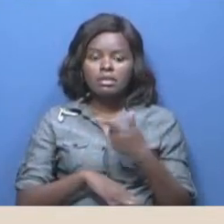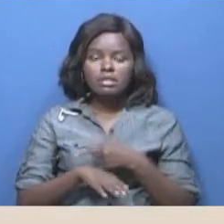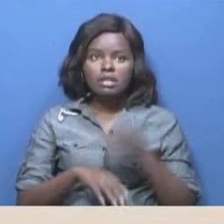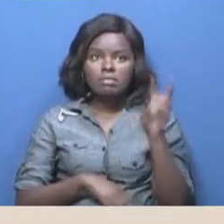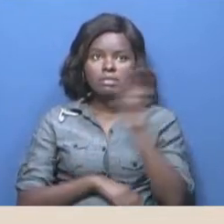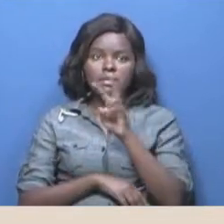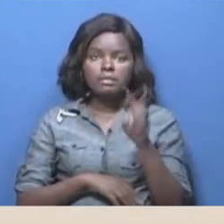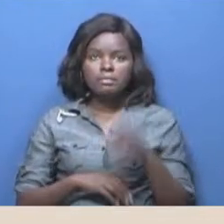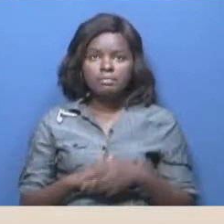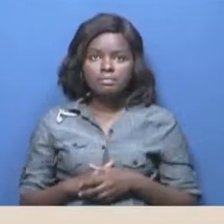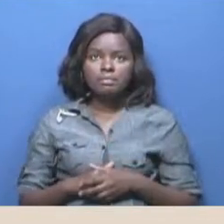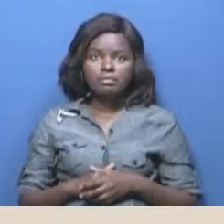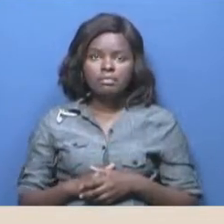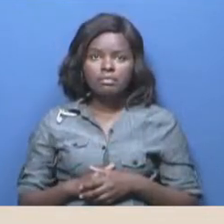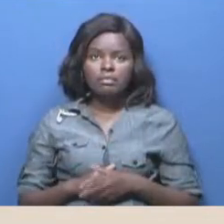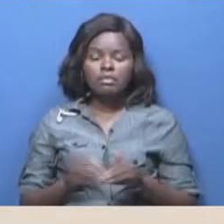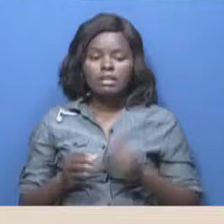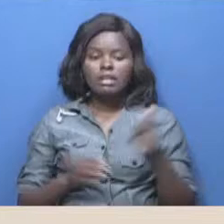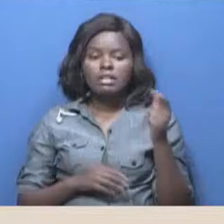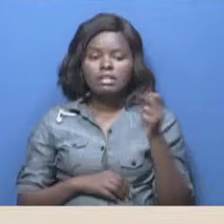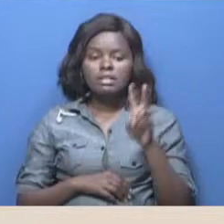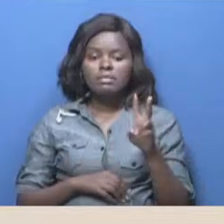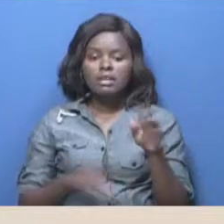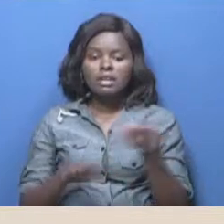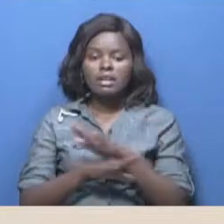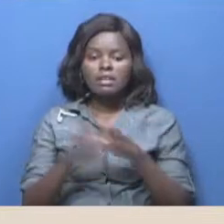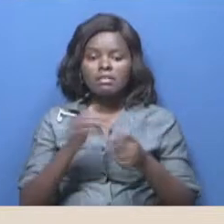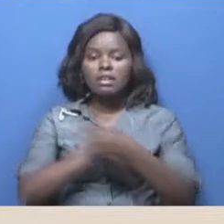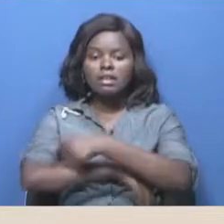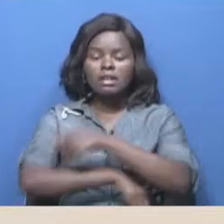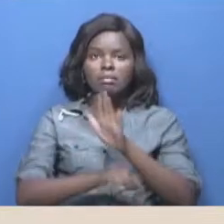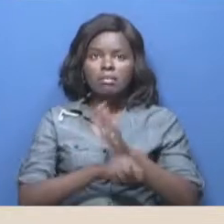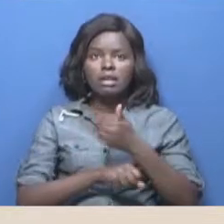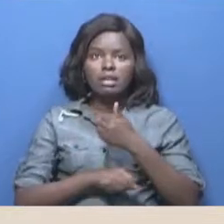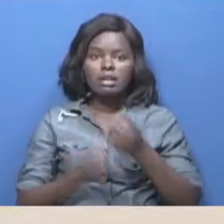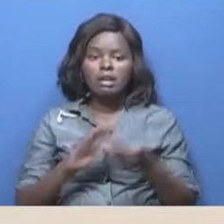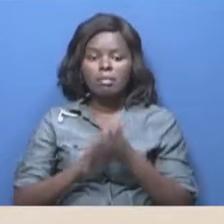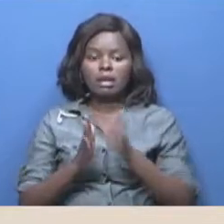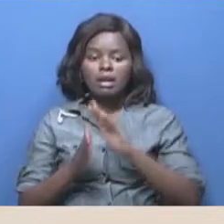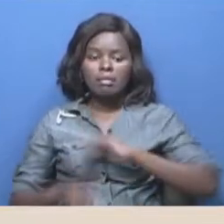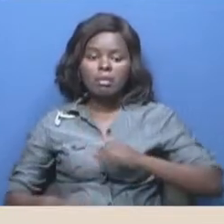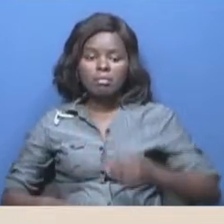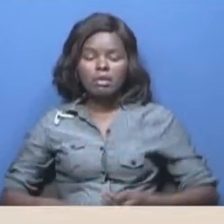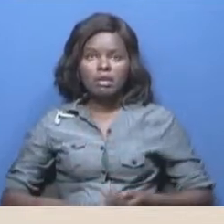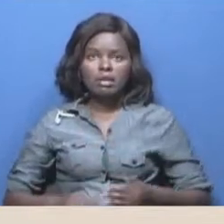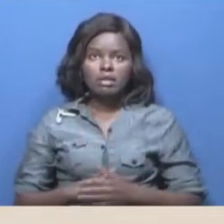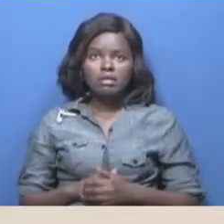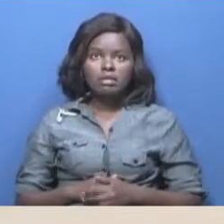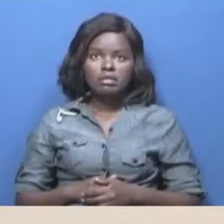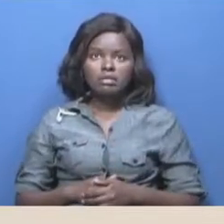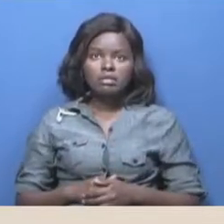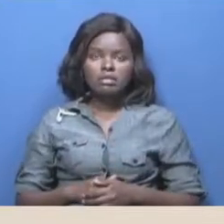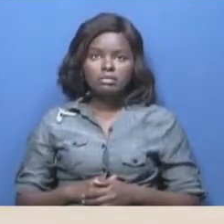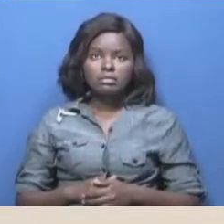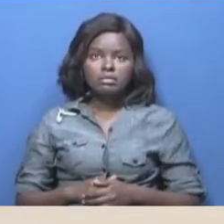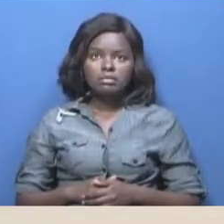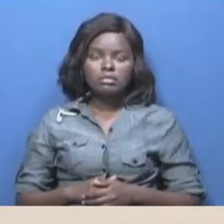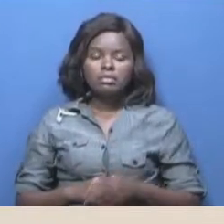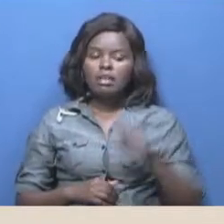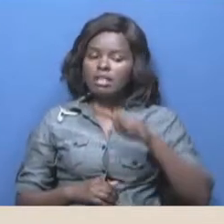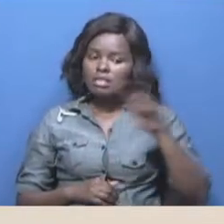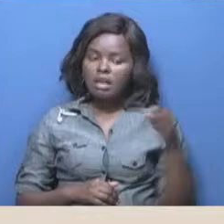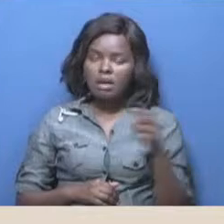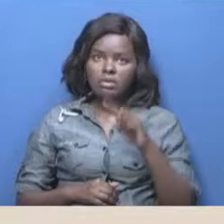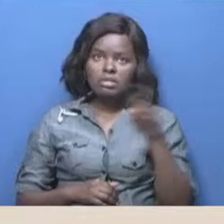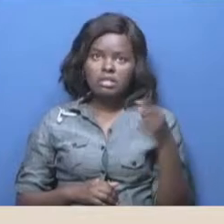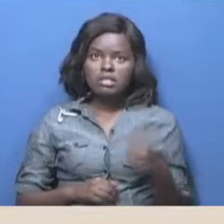tunaonyeshwa kwa runinga kila siku, wengi wako na mimba, sio mamia, ni maelfu. Where